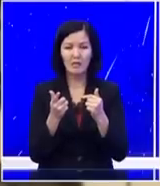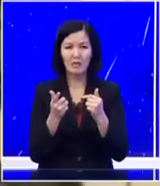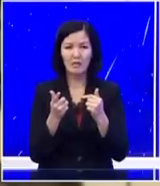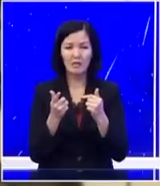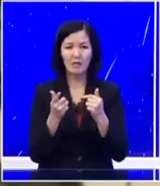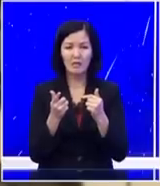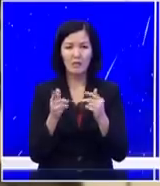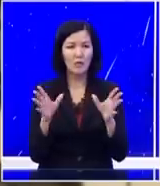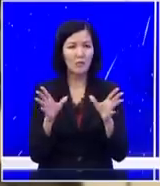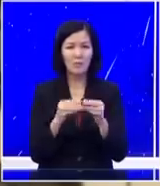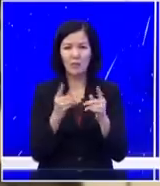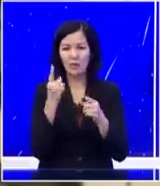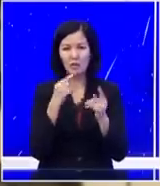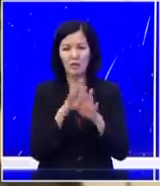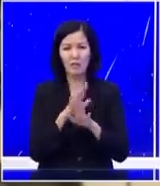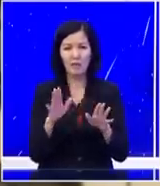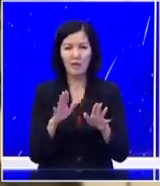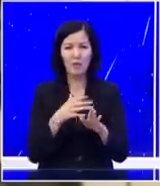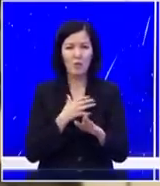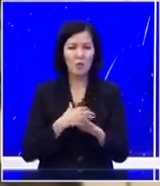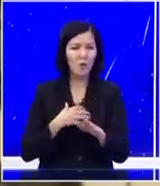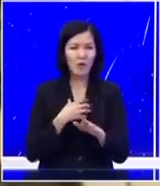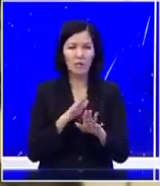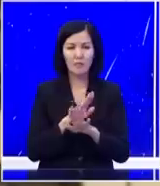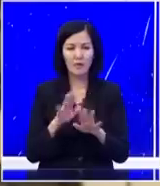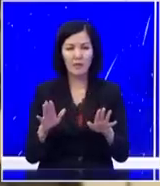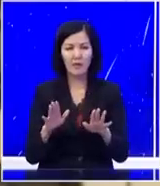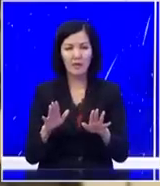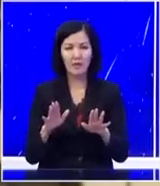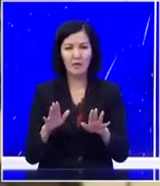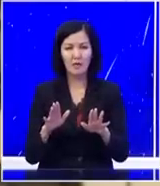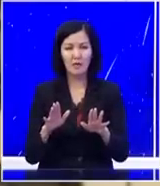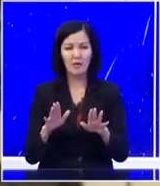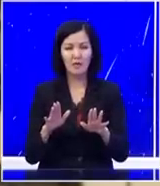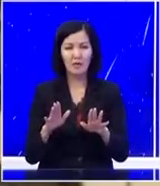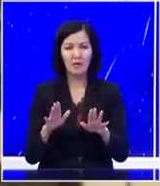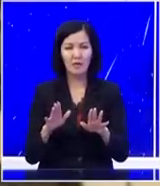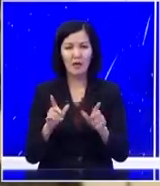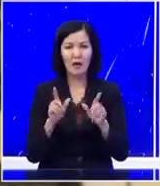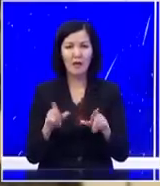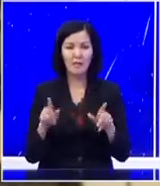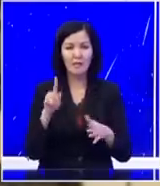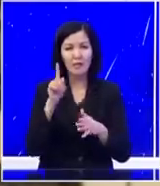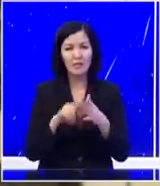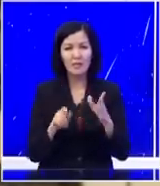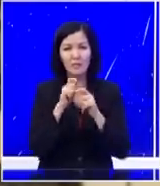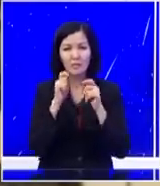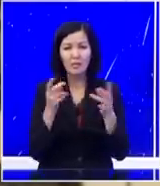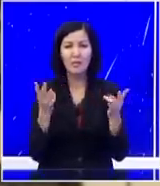бірге, олармен бірге жыламай, олармен бірге сары уайымға салынып кетпей, содан адамдарға үміт сыйлай